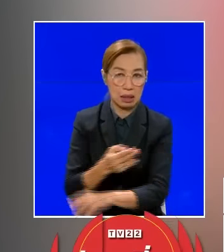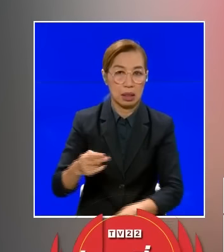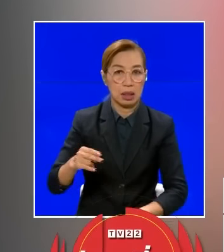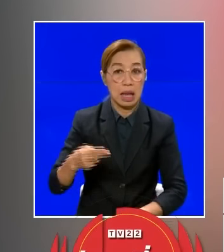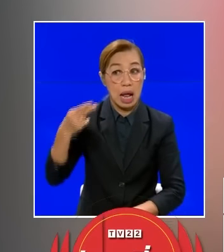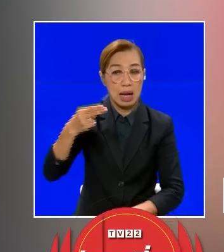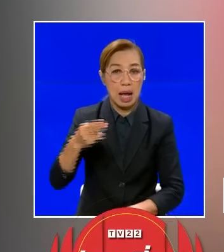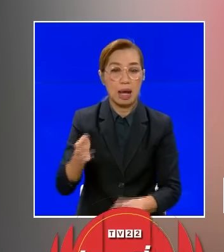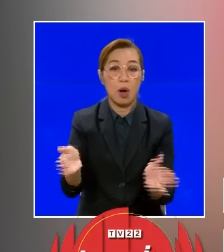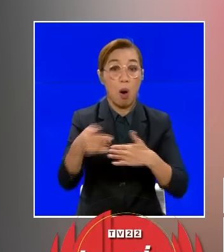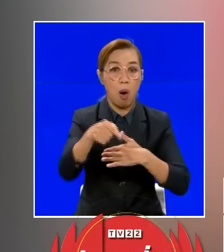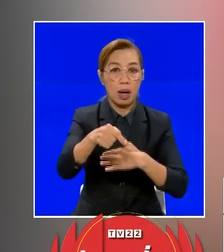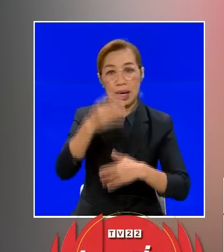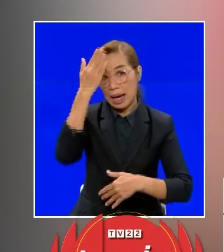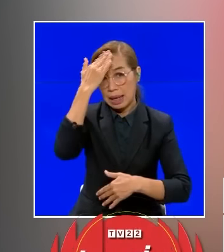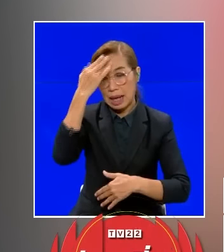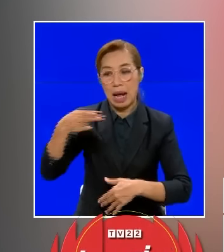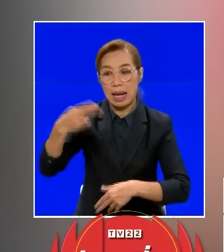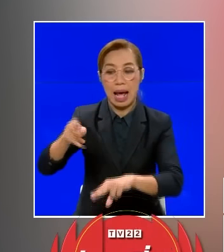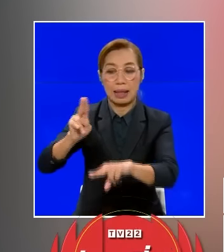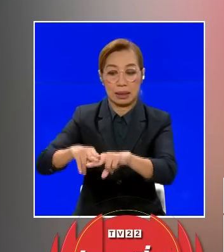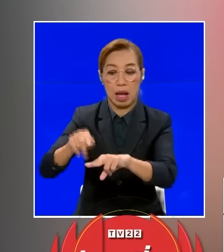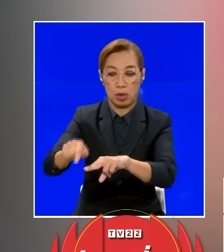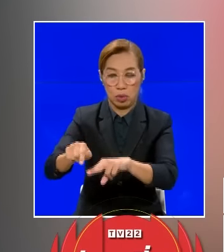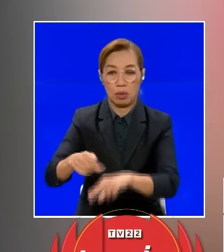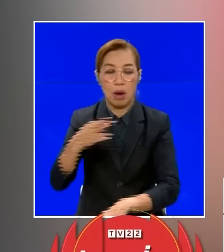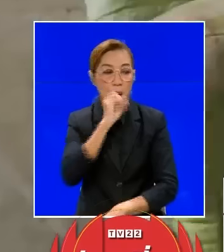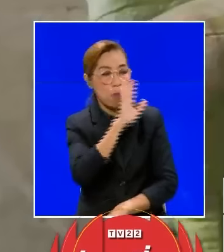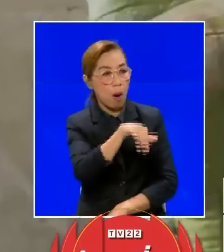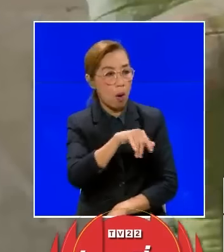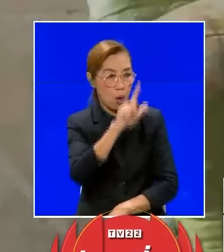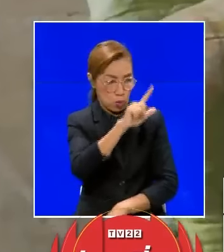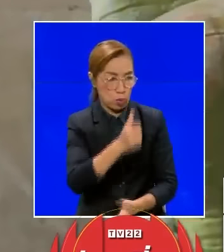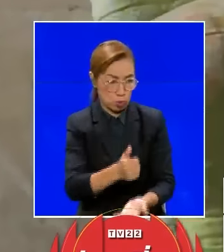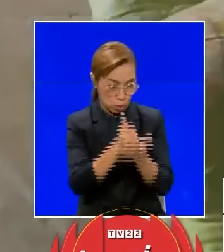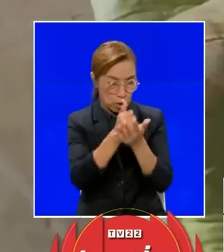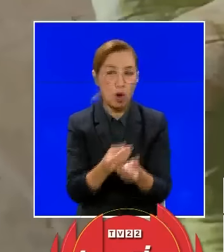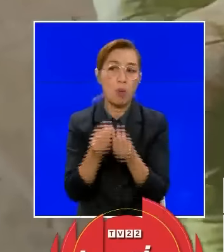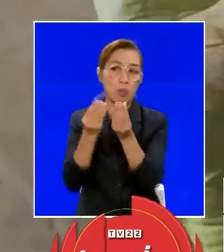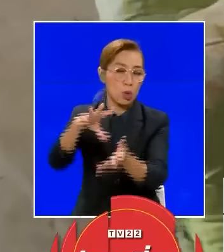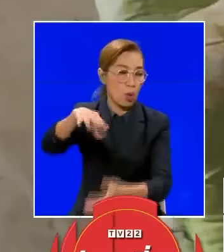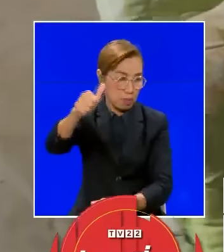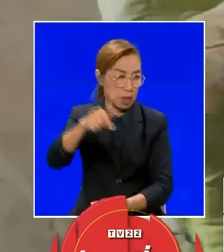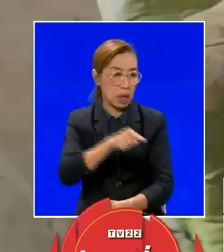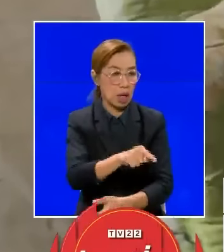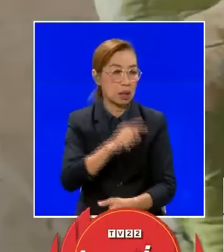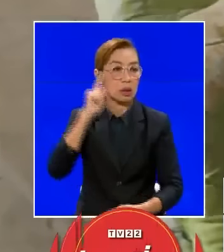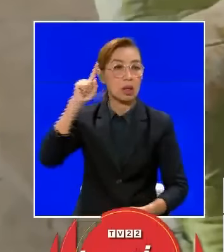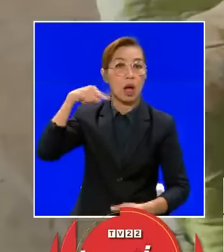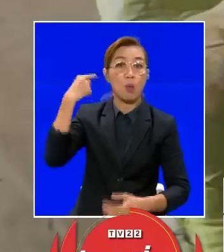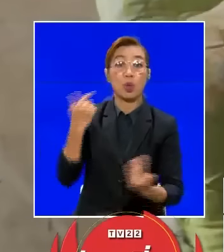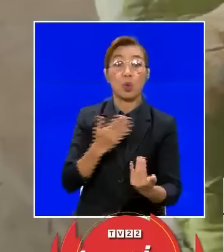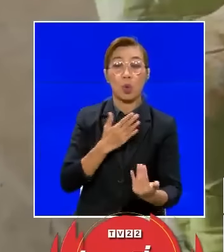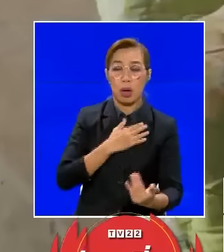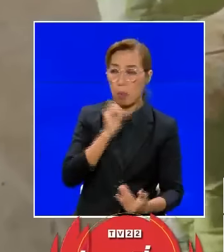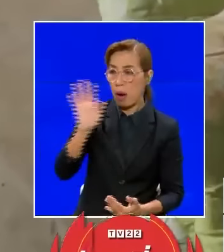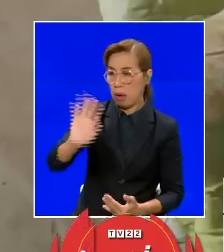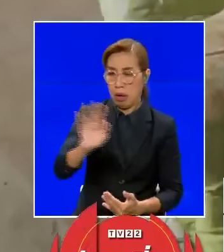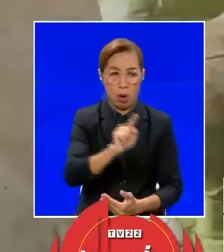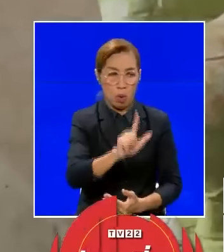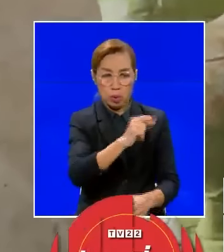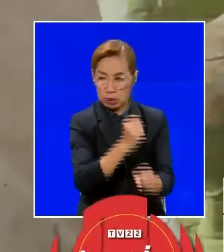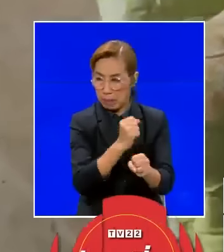หน้าบ้านจากนั้นหลานก็ให้ลุงเนี่ยไปส่งในเมืองแต่ว่าลูกสาวของลุงบอกไปไม่ได้เพราะว่าลุงต้องทำงานน้ำมันรถก็หมดด้ว